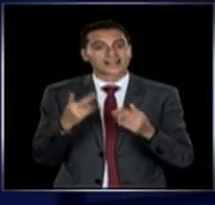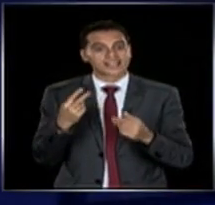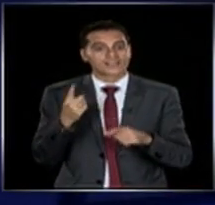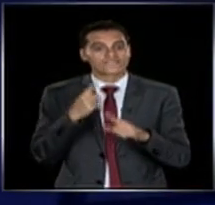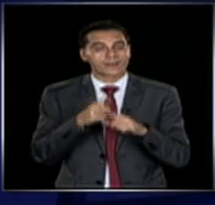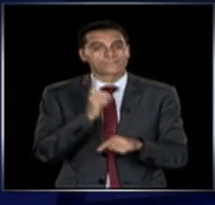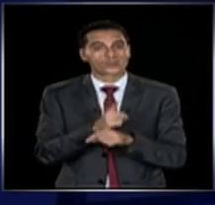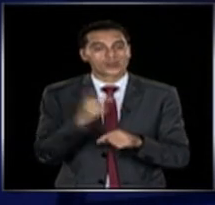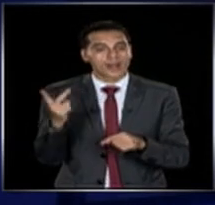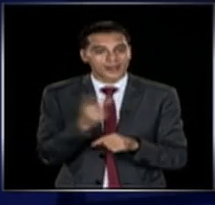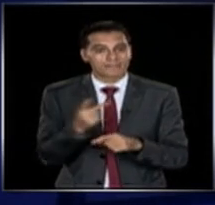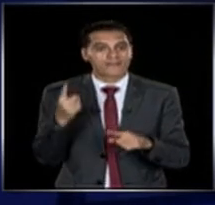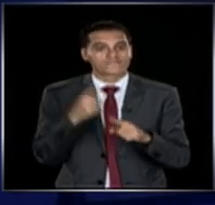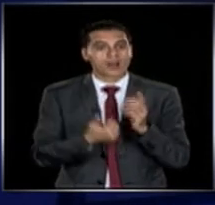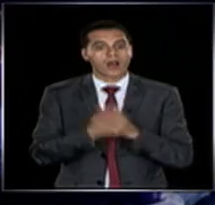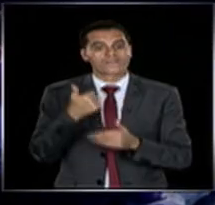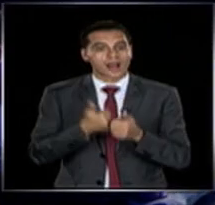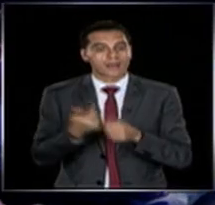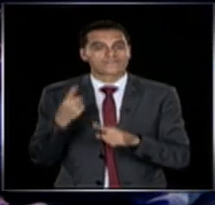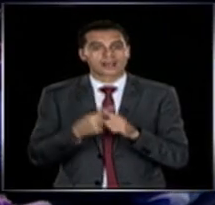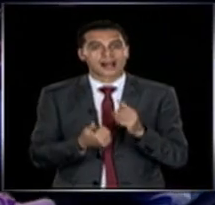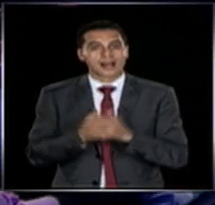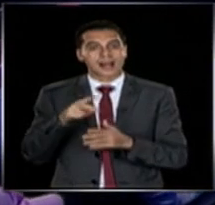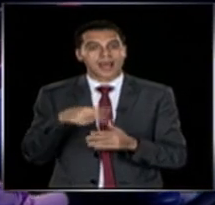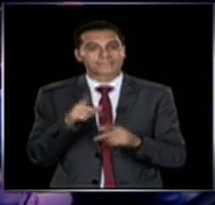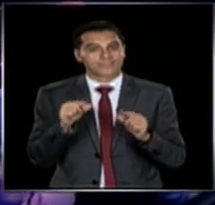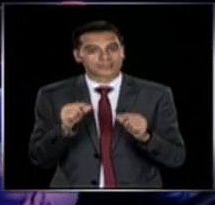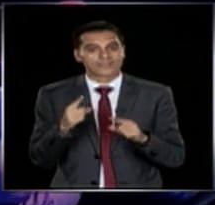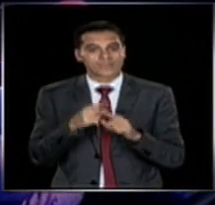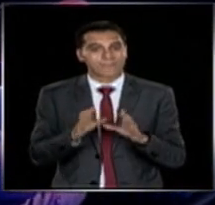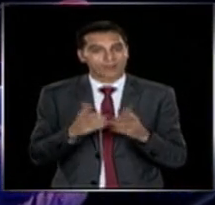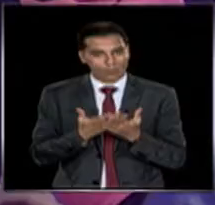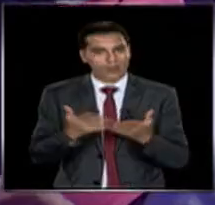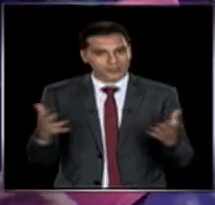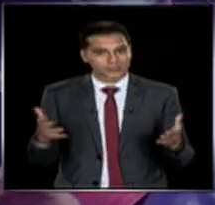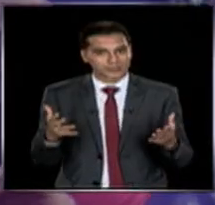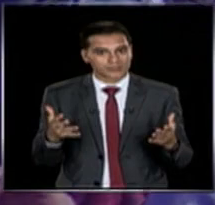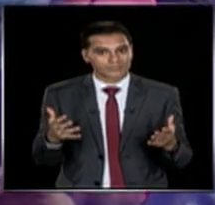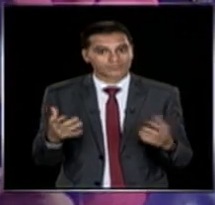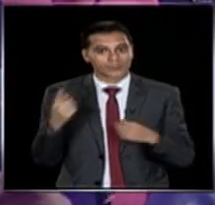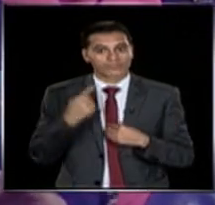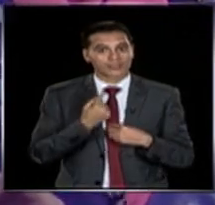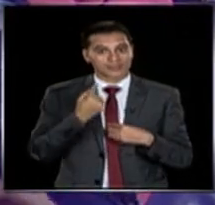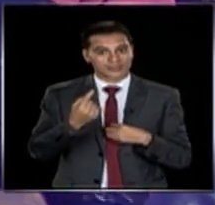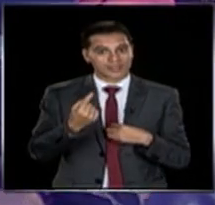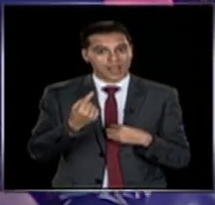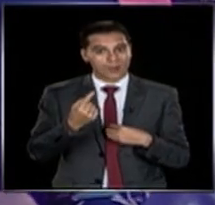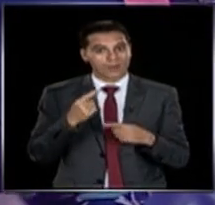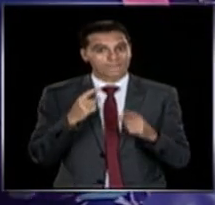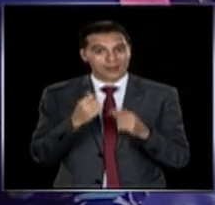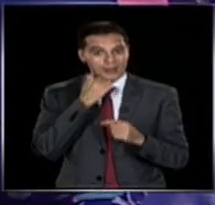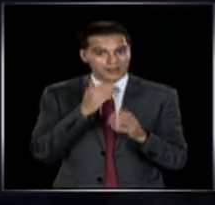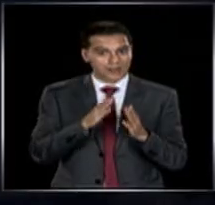وعندنا أفضل لاعب وعندنا اللاعب المثالي، يعني احنا عندنا مجموعة حلوة جدا. بيبقى فيه دعوة برضو لزيارة البنك الأهلي